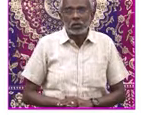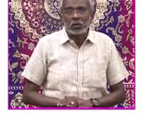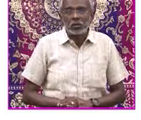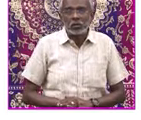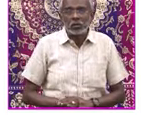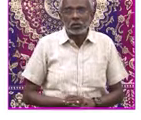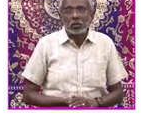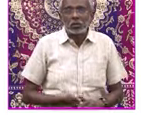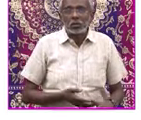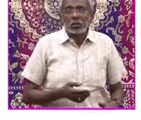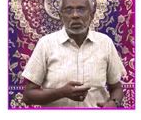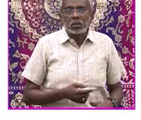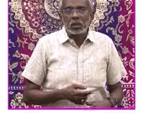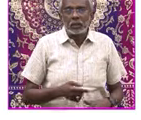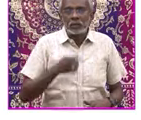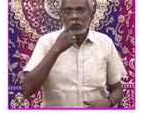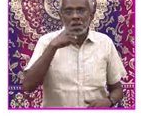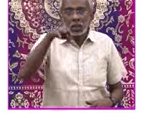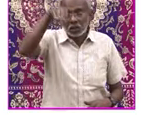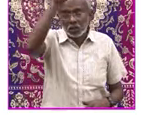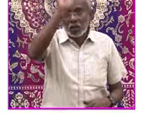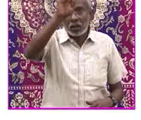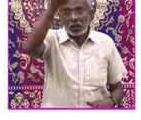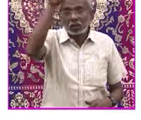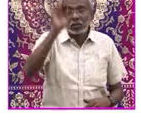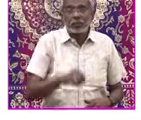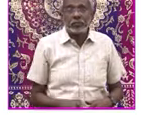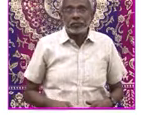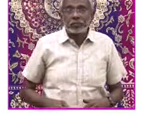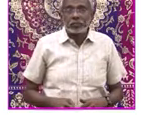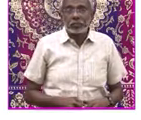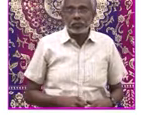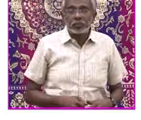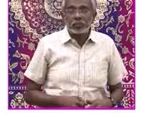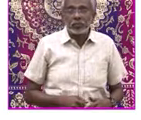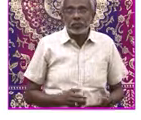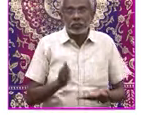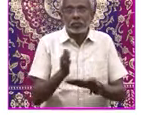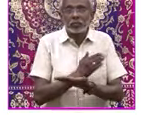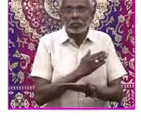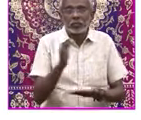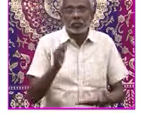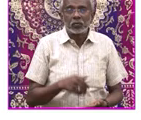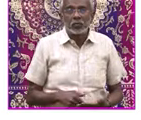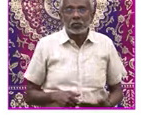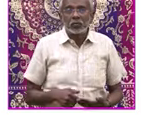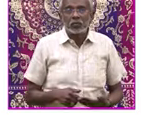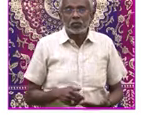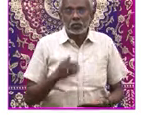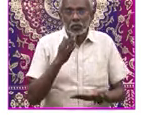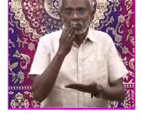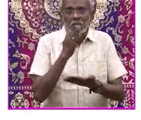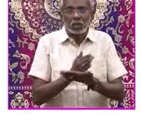வெங்கரினா யானை, பார்த்தீங்க இல்லையா? அதை எப்படி பிரிக்கலாம்? ஒரு சொல்ல இரண்டா பிரிக்கணும் இல்லையா? வெம் குட்டல்